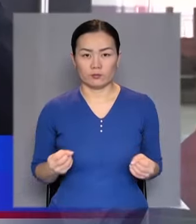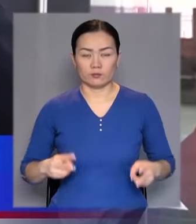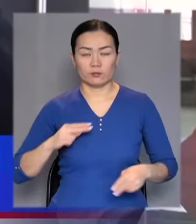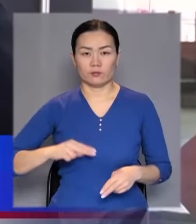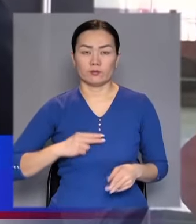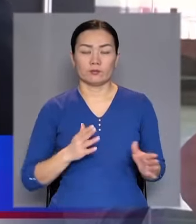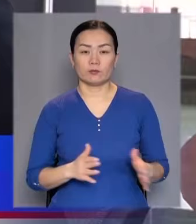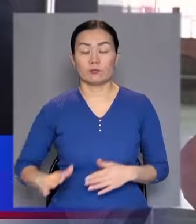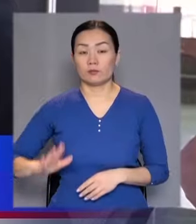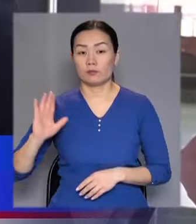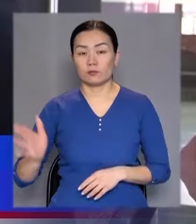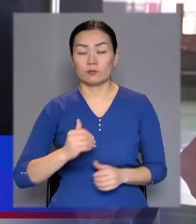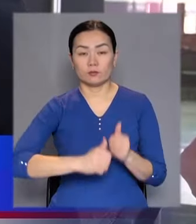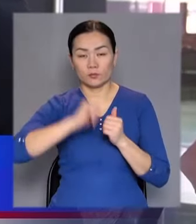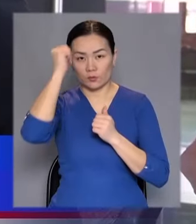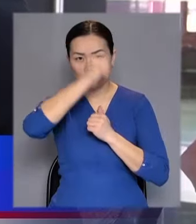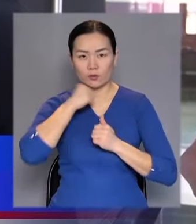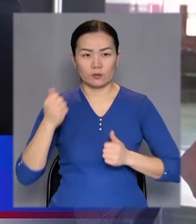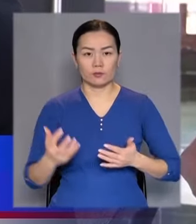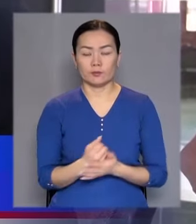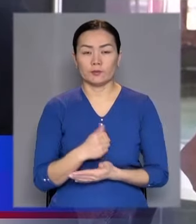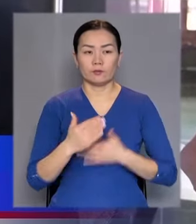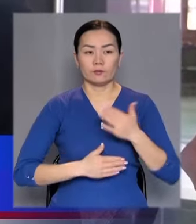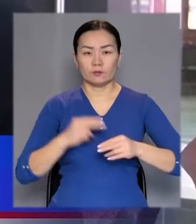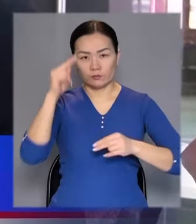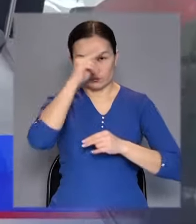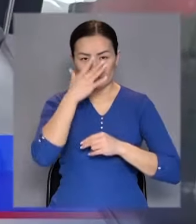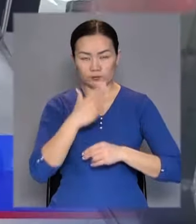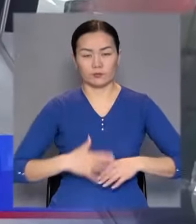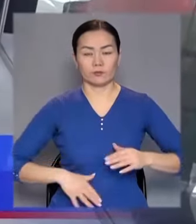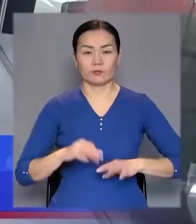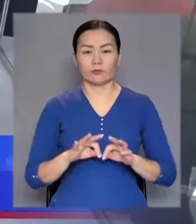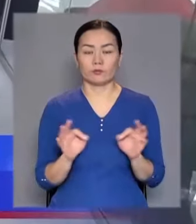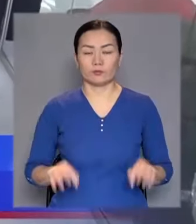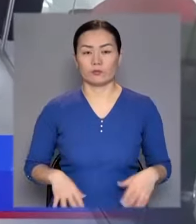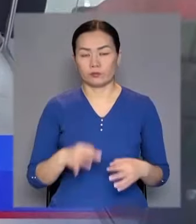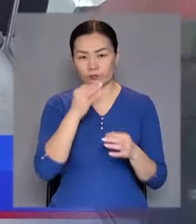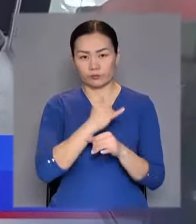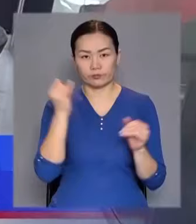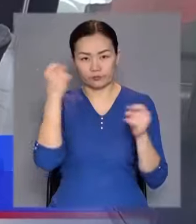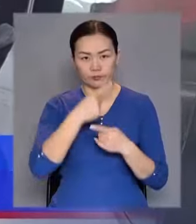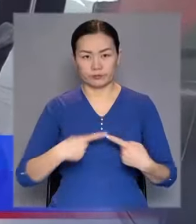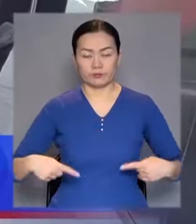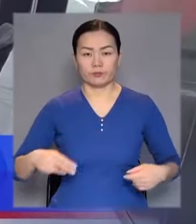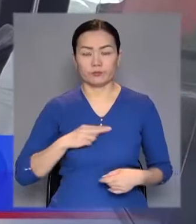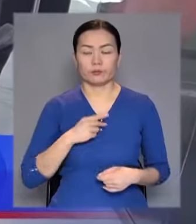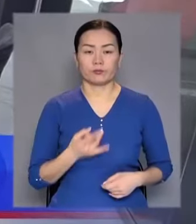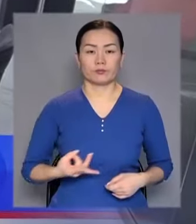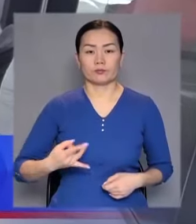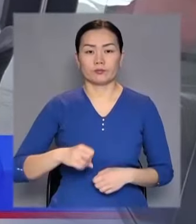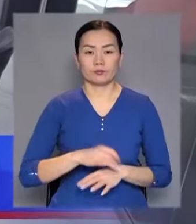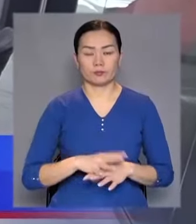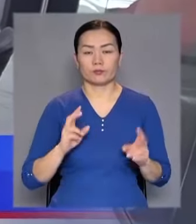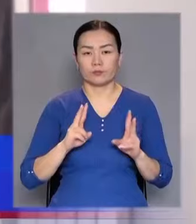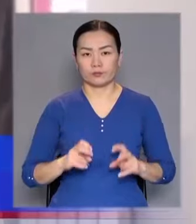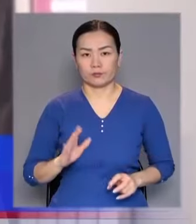мақсатында жұмыстар жүргізіп келеді. Жыл сайын академиялық ұтқырлықпен оқу, шетелдік профессорлармен тәжірибе алмасу сынды жұмыстар республикалық